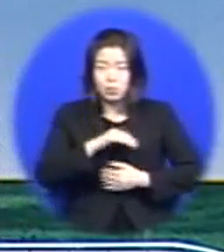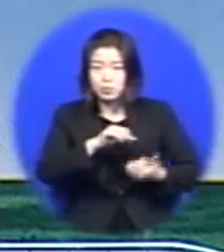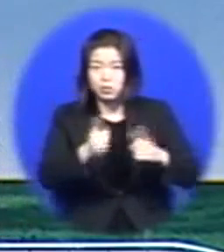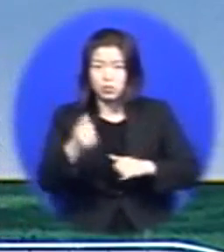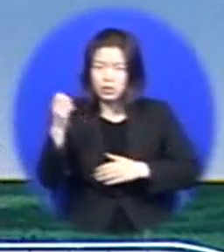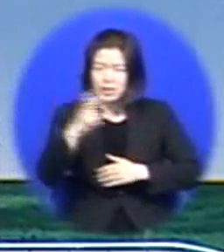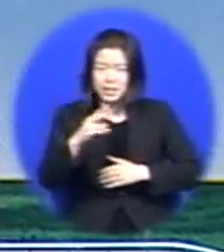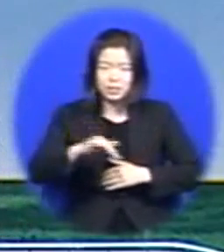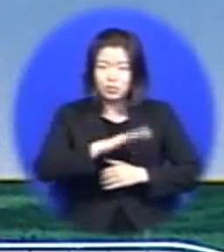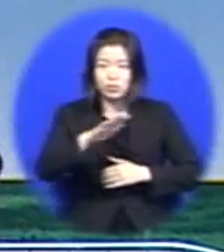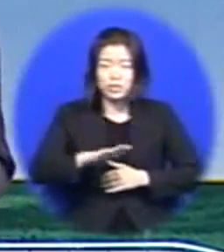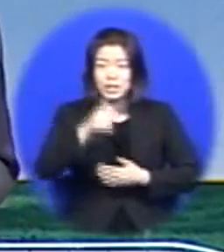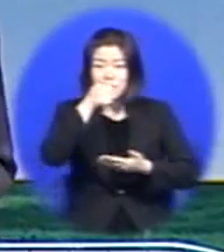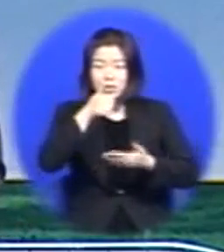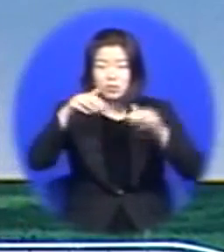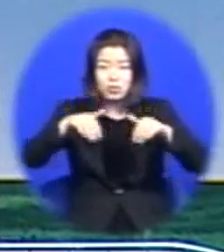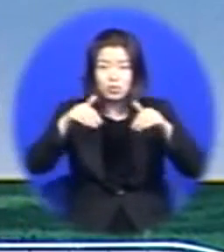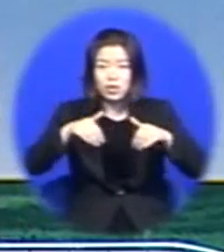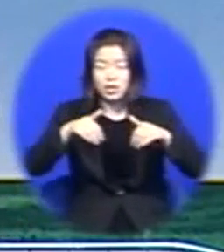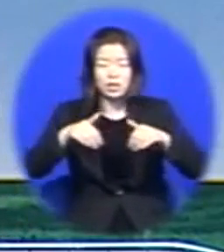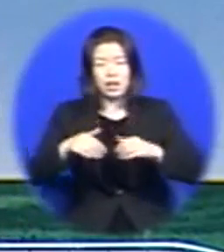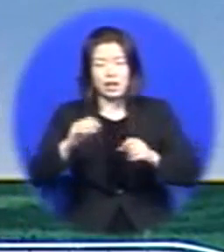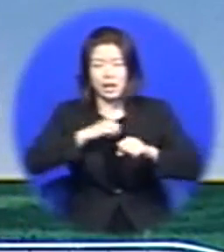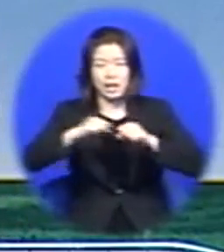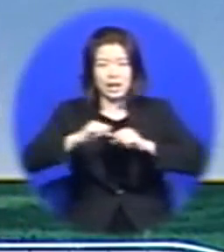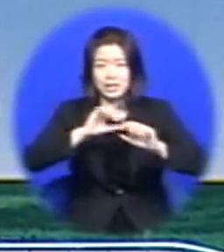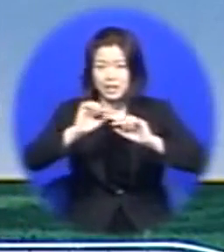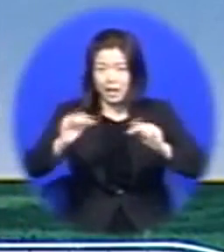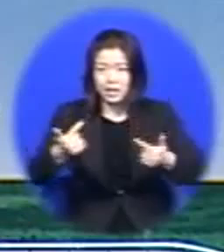다시는 우리가 죄에게 종노릇하지 아니하려 함이니.